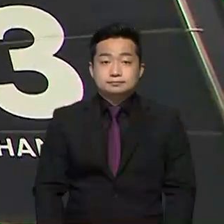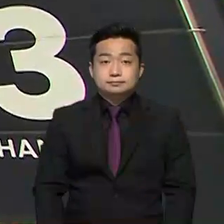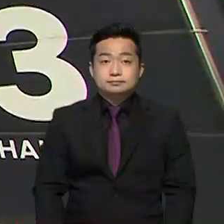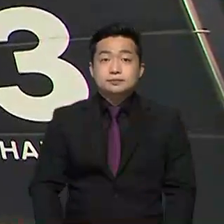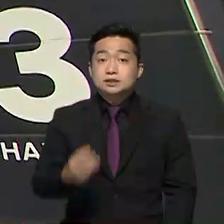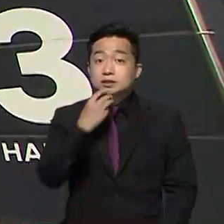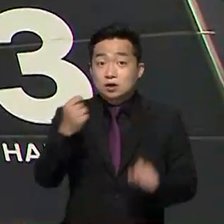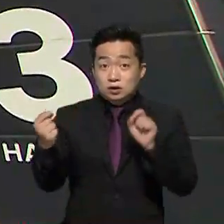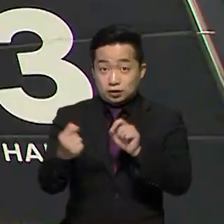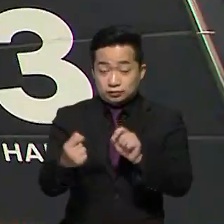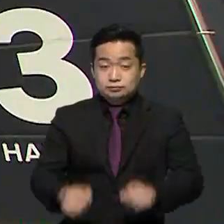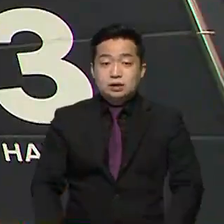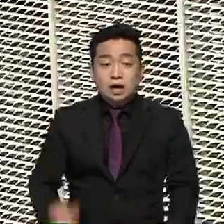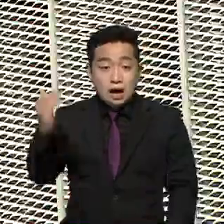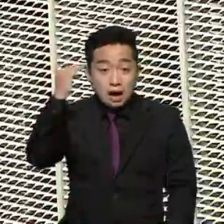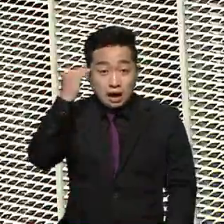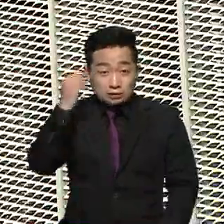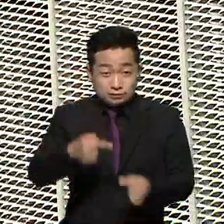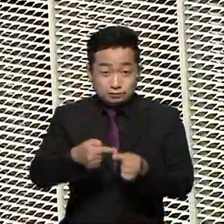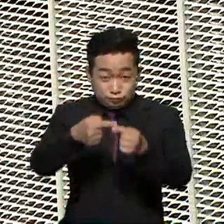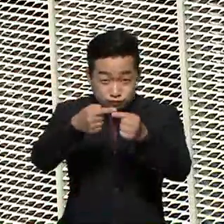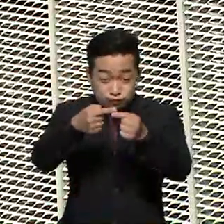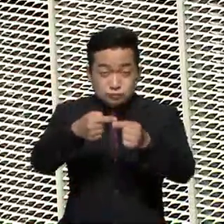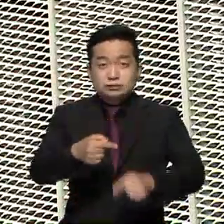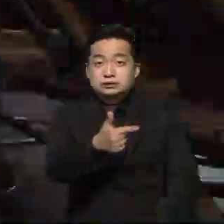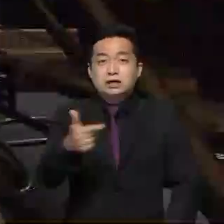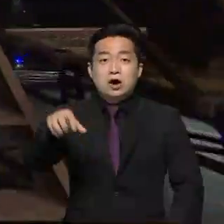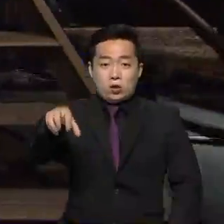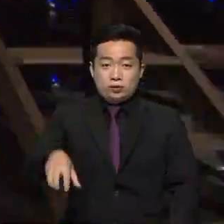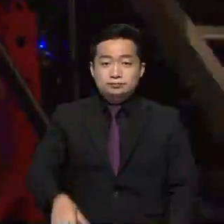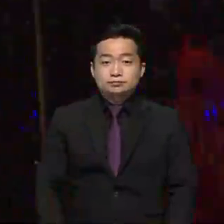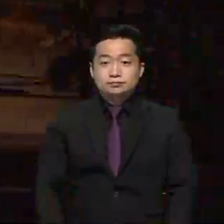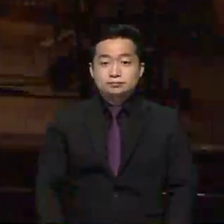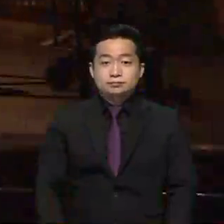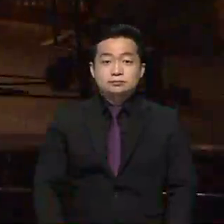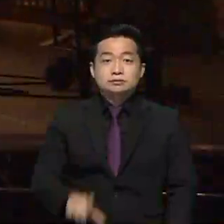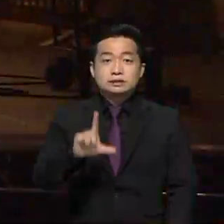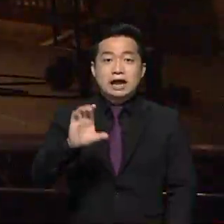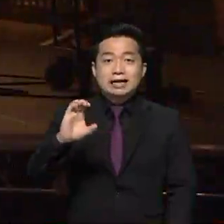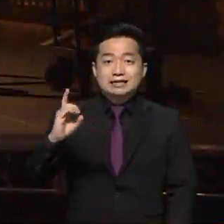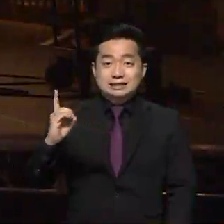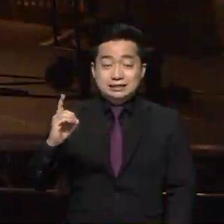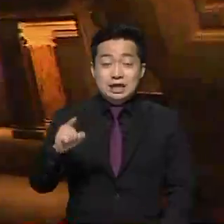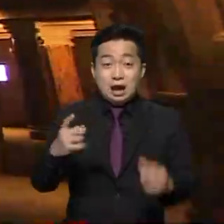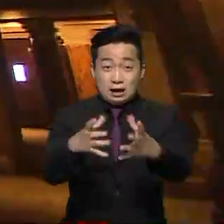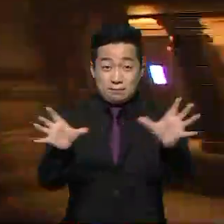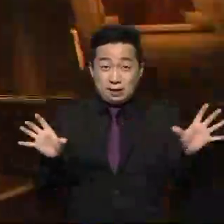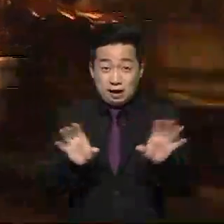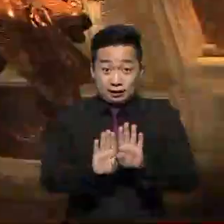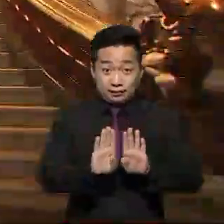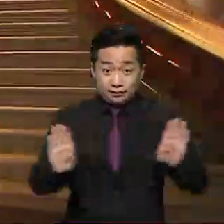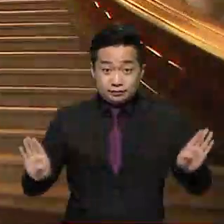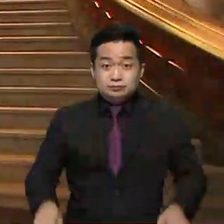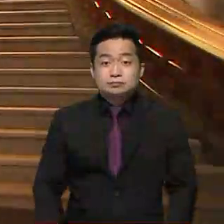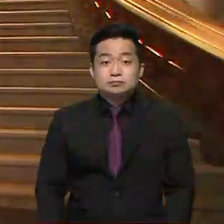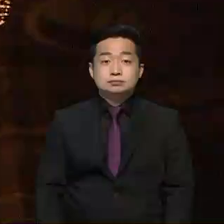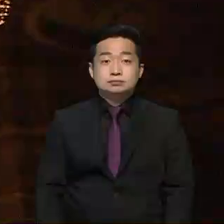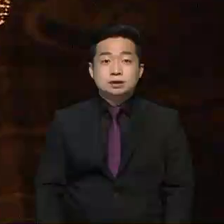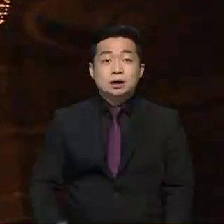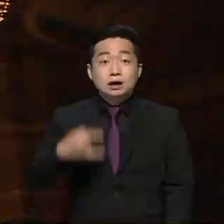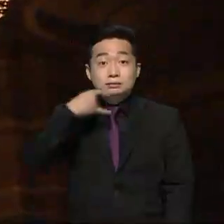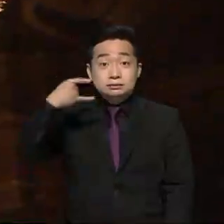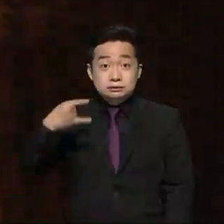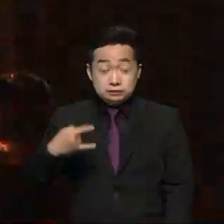서울 근교에 있는 국내 최대 규모의 버추얼 스튜디오. 대형 LED 벽으로 만들어진 개폐식 문을 열면 프랑스 오페라 하우스를